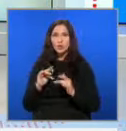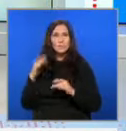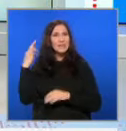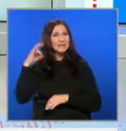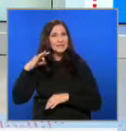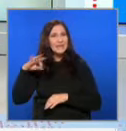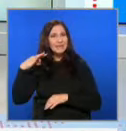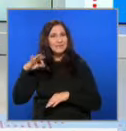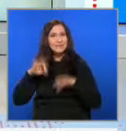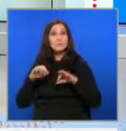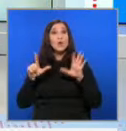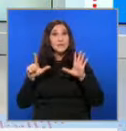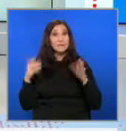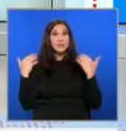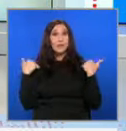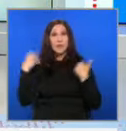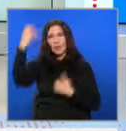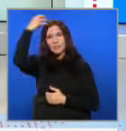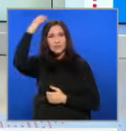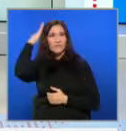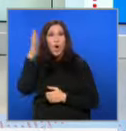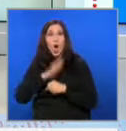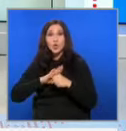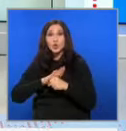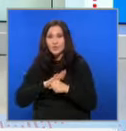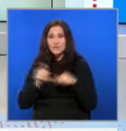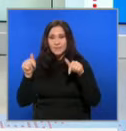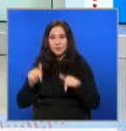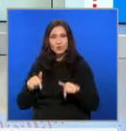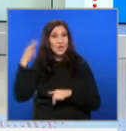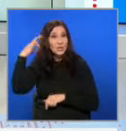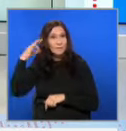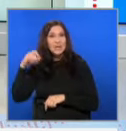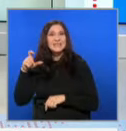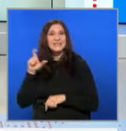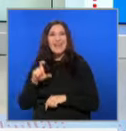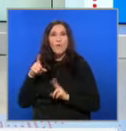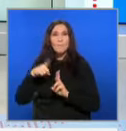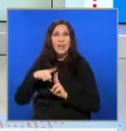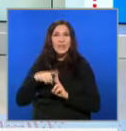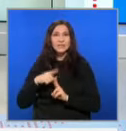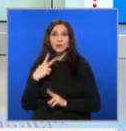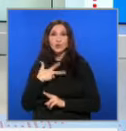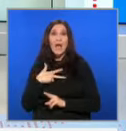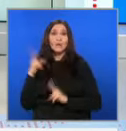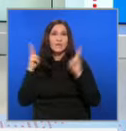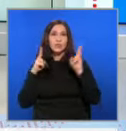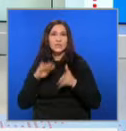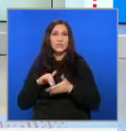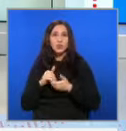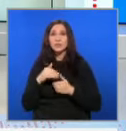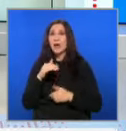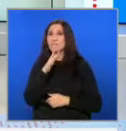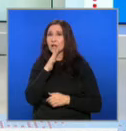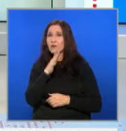президентските избори. 7 са кандидатите за държавен глава. Основните са настоящият президент Стево Пендаровски от Социал-демократическия съюз